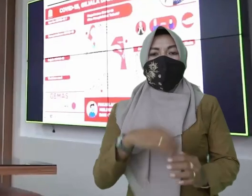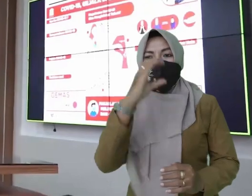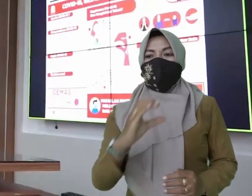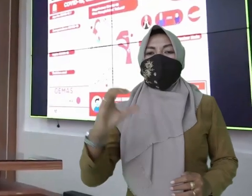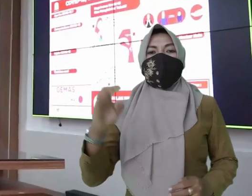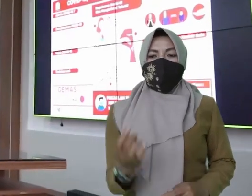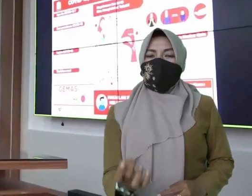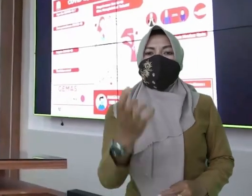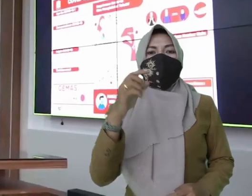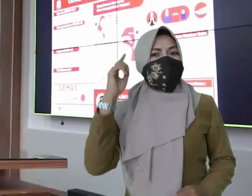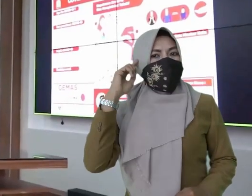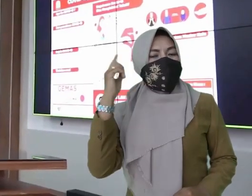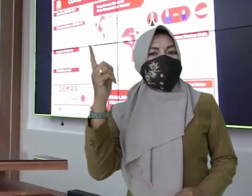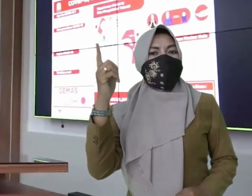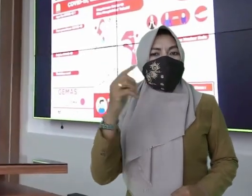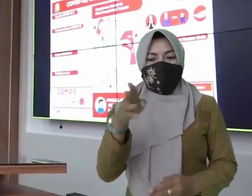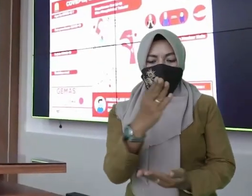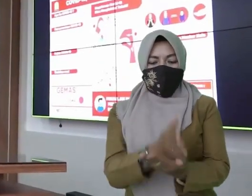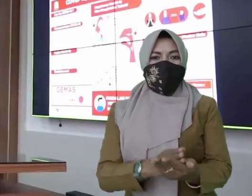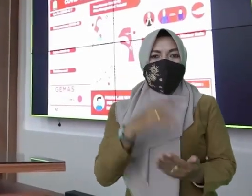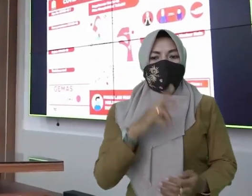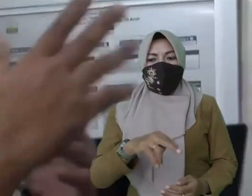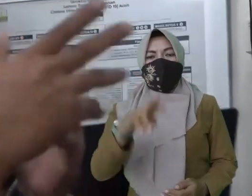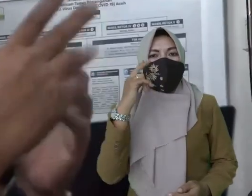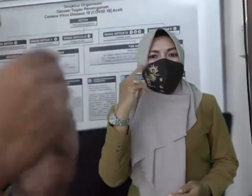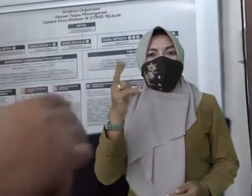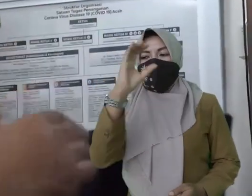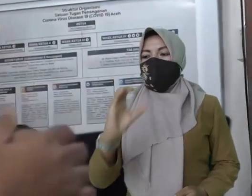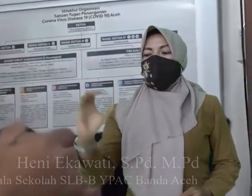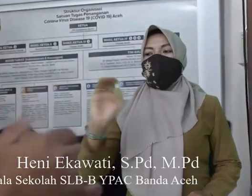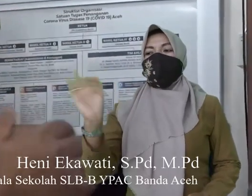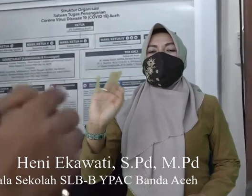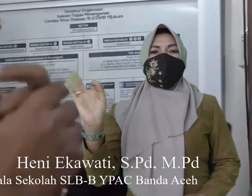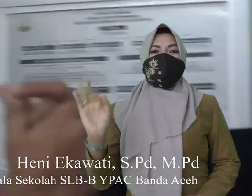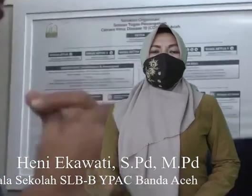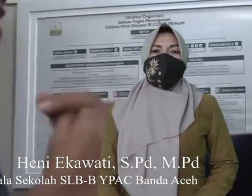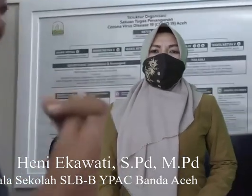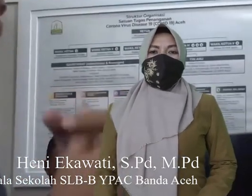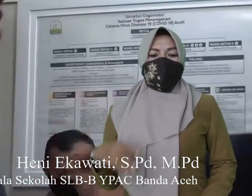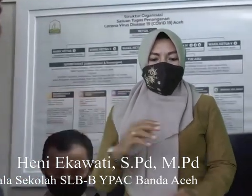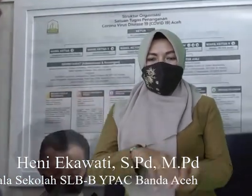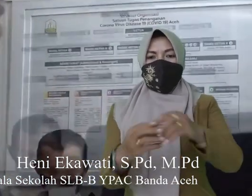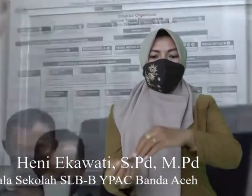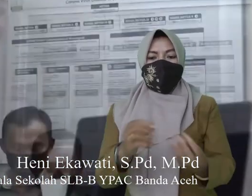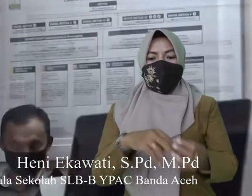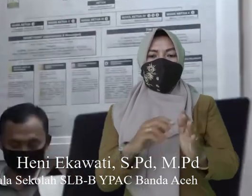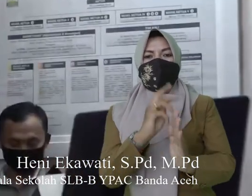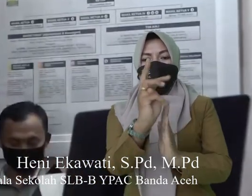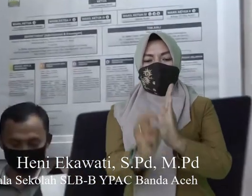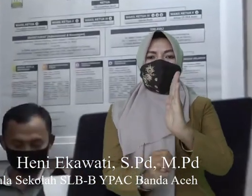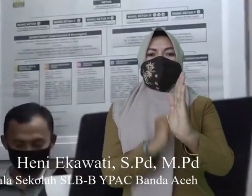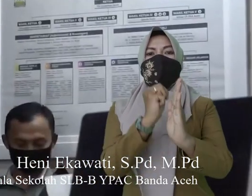sehingga secara mudah menjalankan bagaimana mencegah memutus mata rantai dari infeksi virus COVID-19.